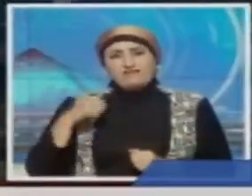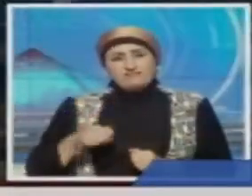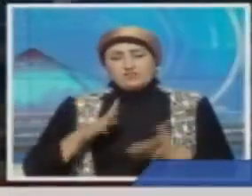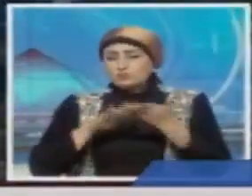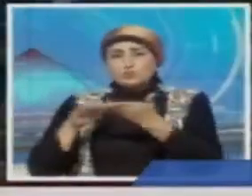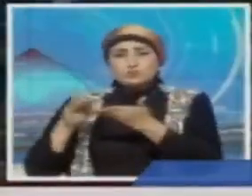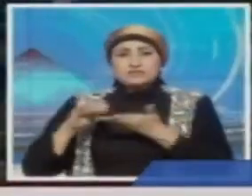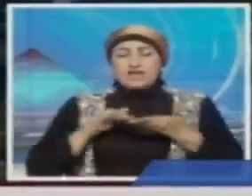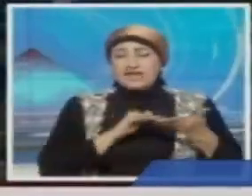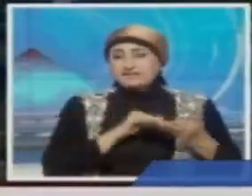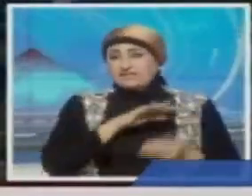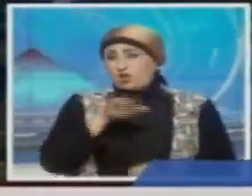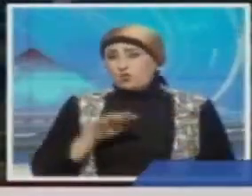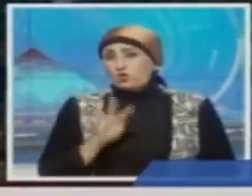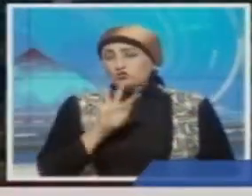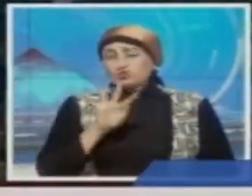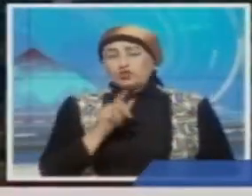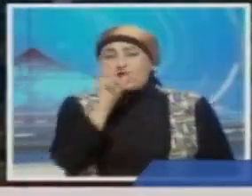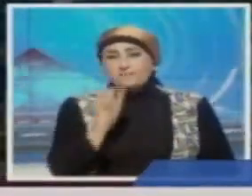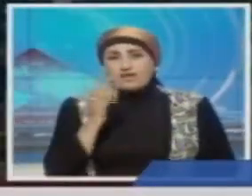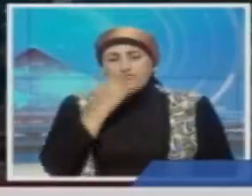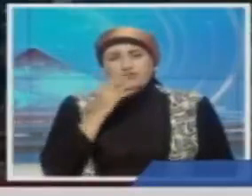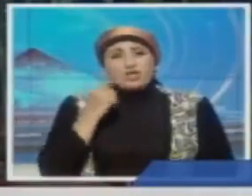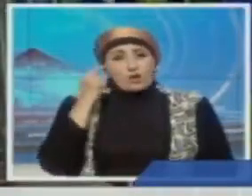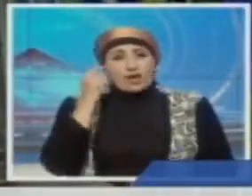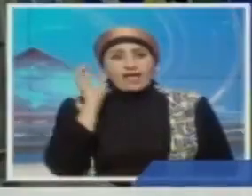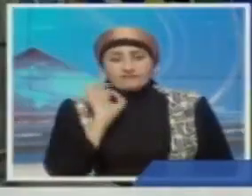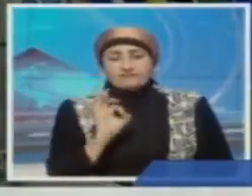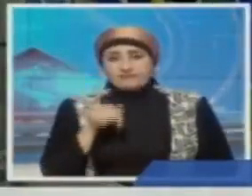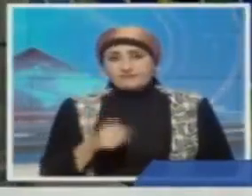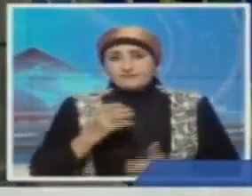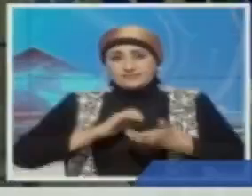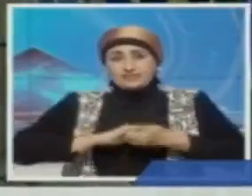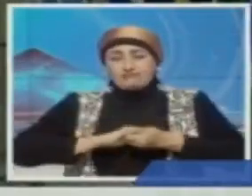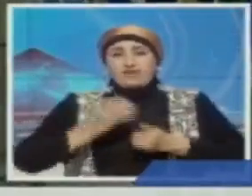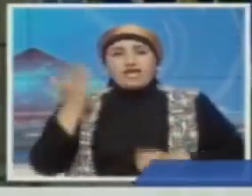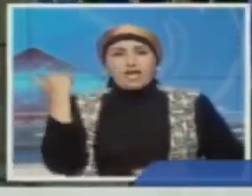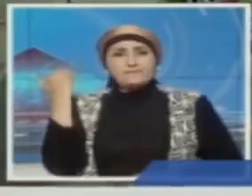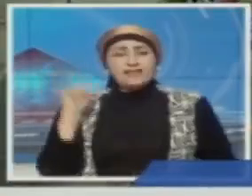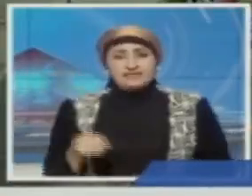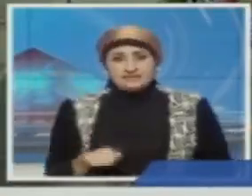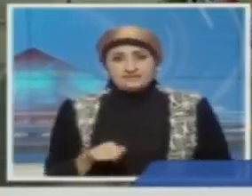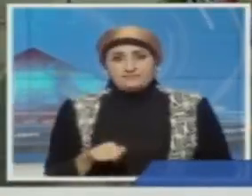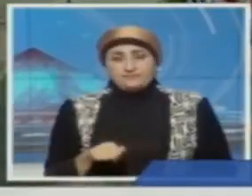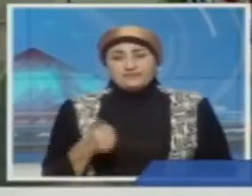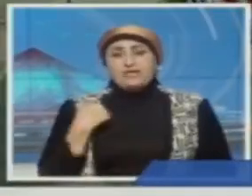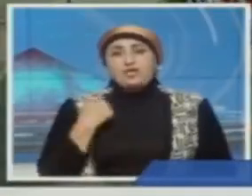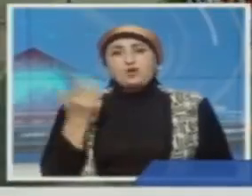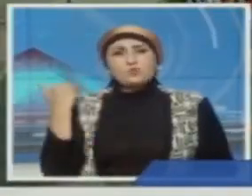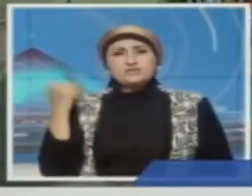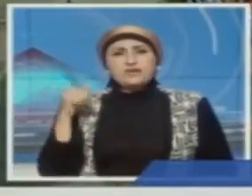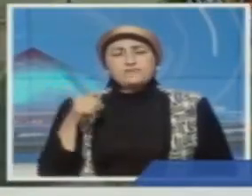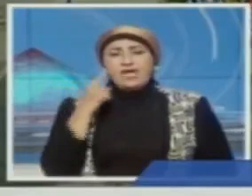عن الشعوب الأفريقية الفقيرة. ولك أن تتخيلي أن حتى اتفاقية الحبوب السابقة على ذلك واللي كانت يعني